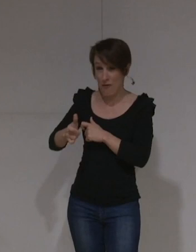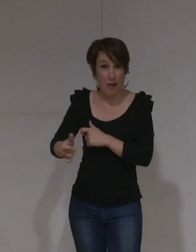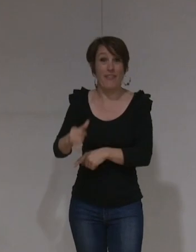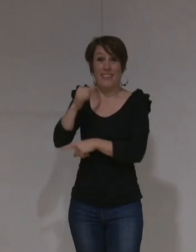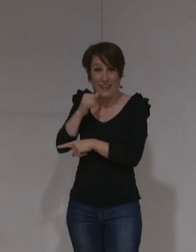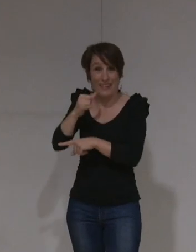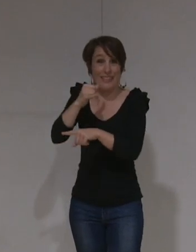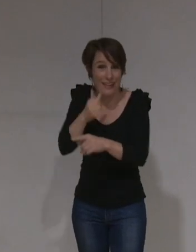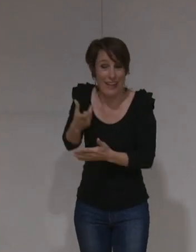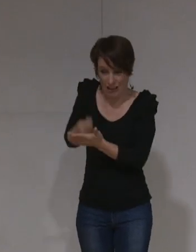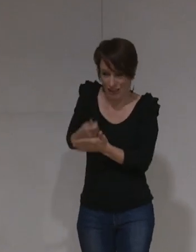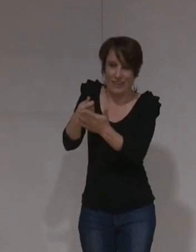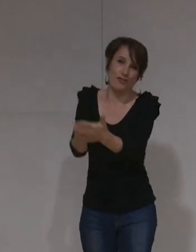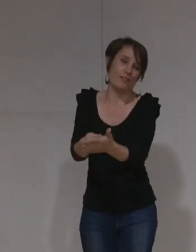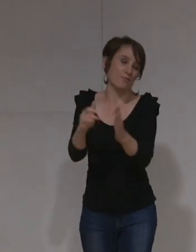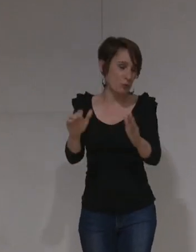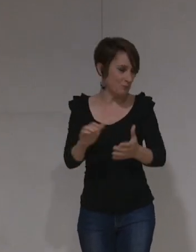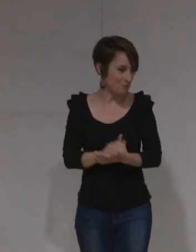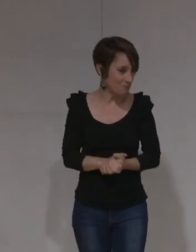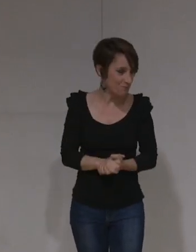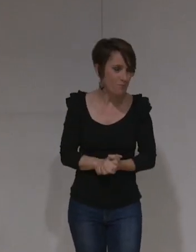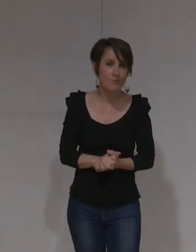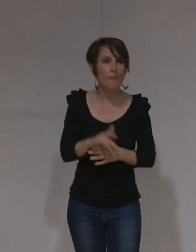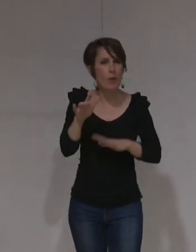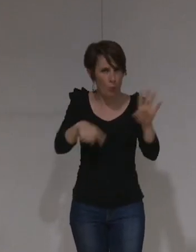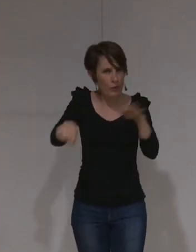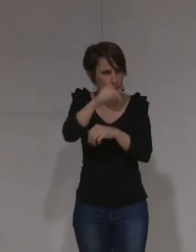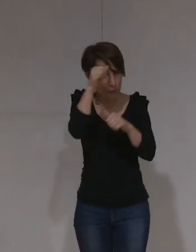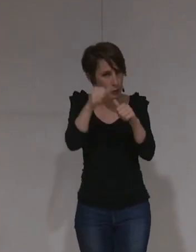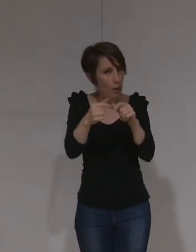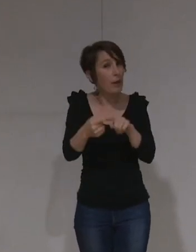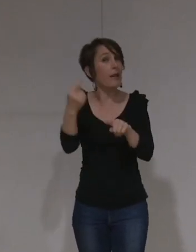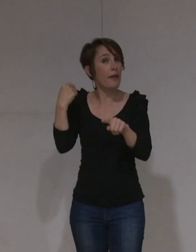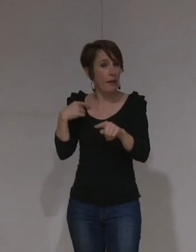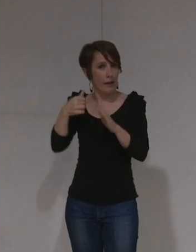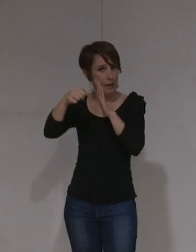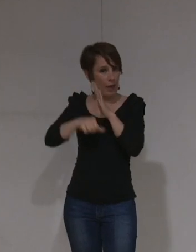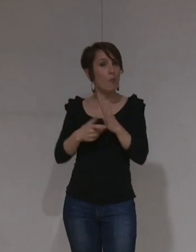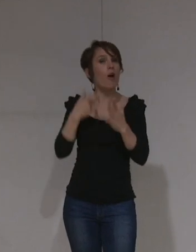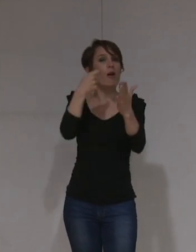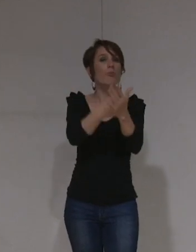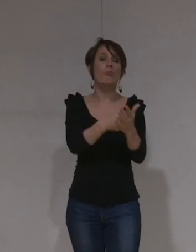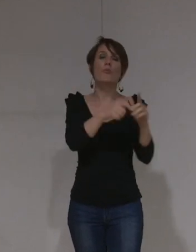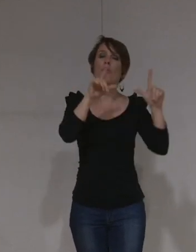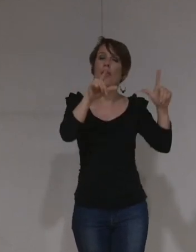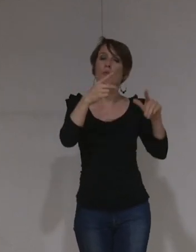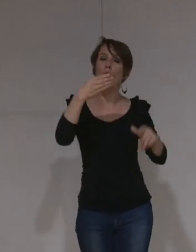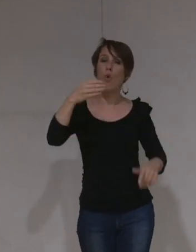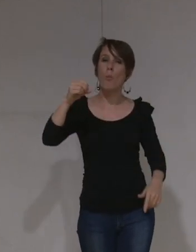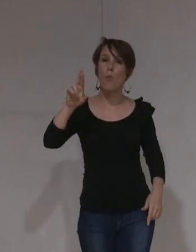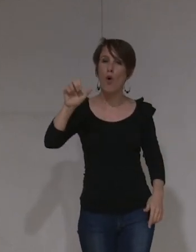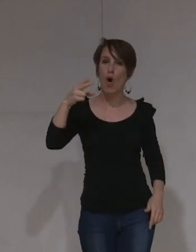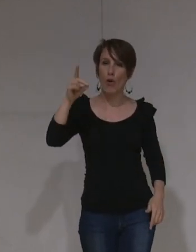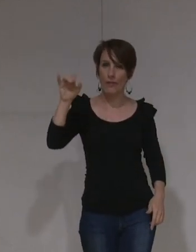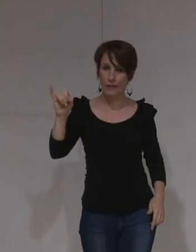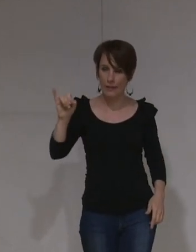intéressante je dirais puisque vous aviez donc pour ceux qui s'en souviennent cette œuvre de Morandi donc que j'ai présenté la dernière fois qui donc